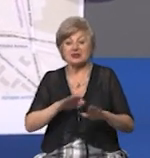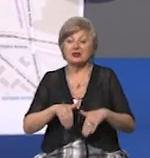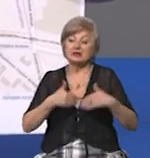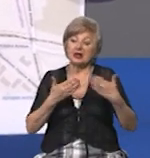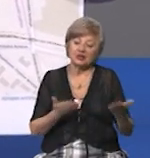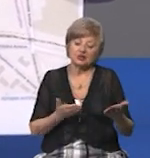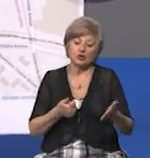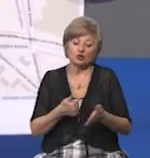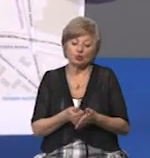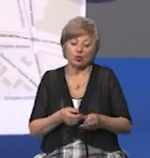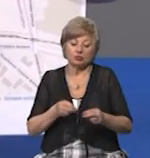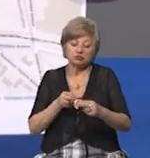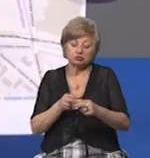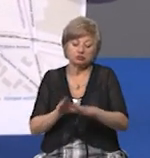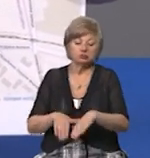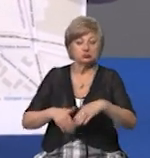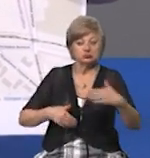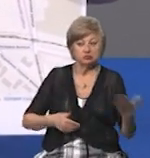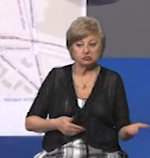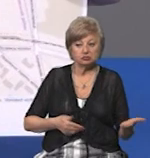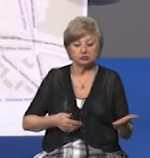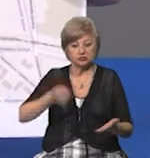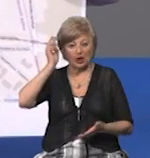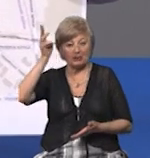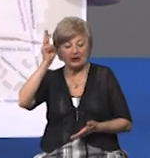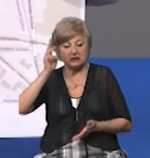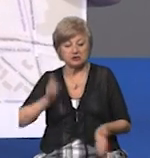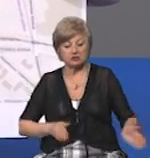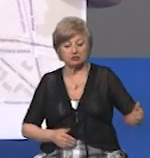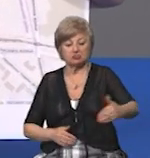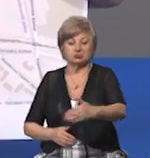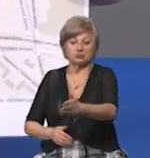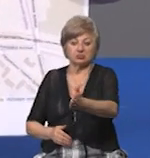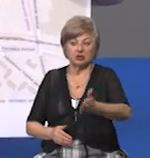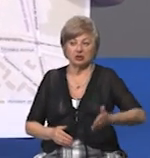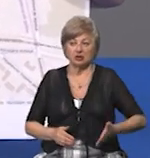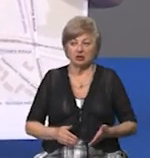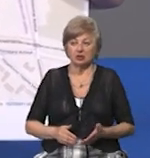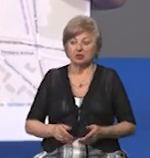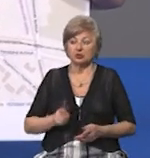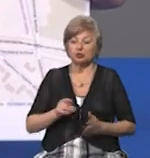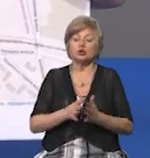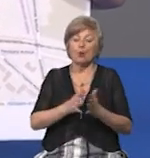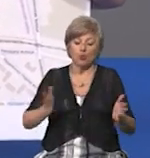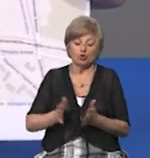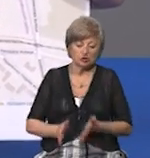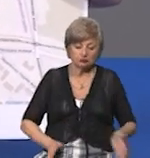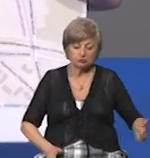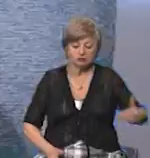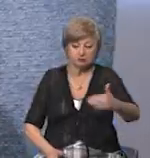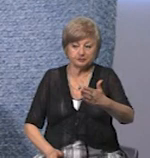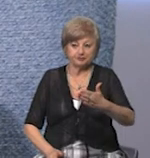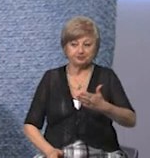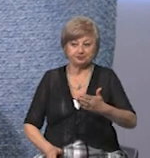доїжджати до перехрестя, повертати ліворуч на Богдана Хмельницького і виїжджати на ГЕС. Ну, трошки робити більший гак такий.